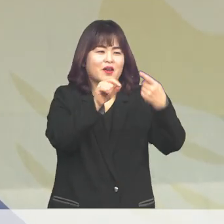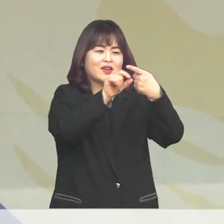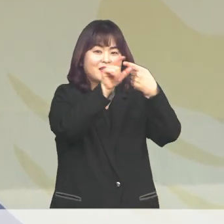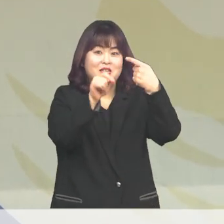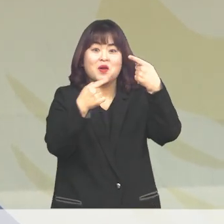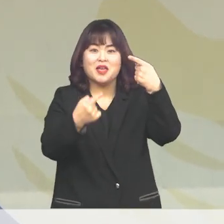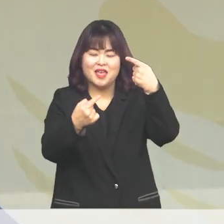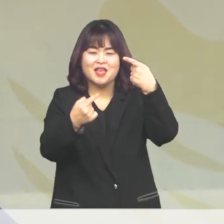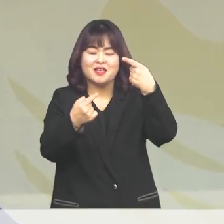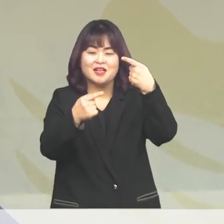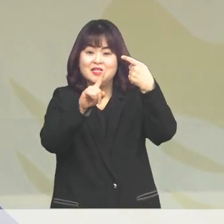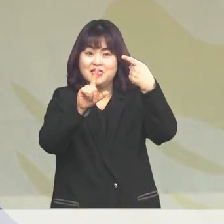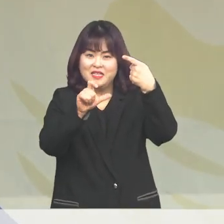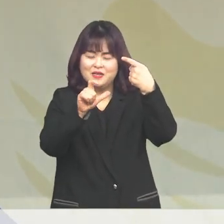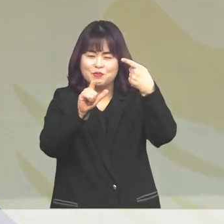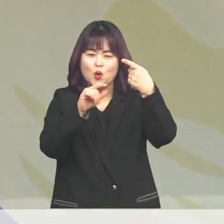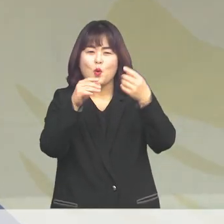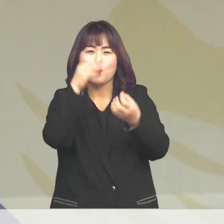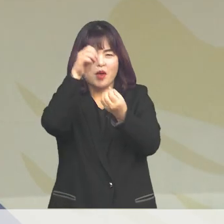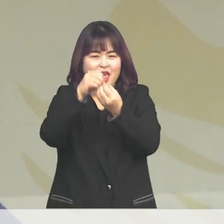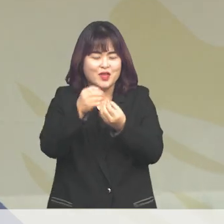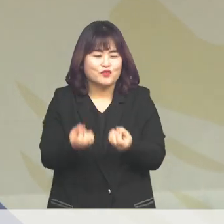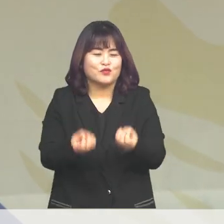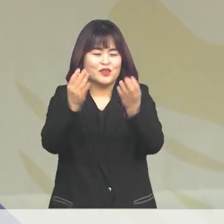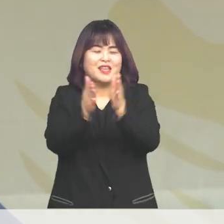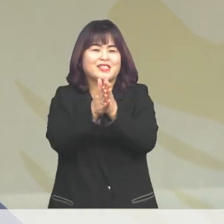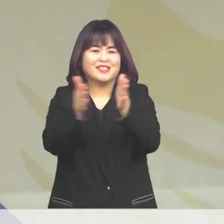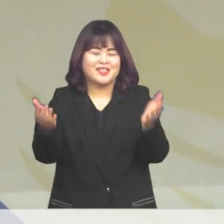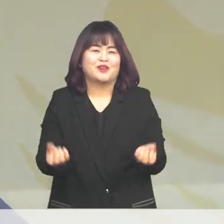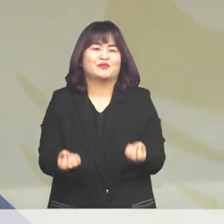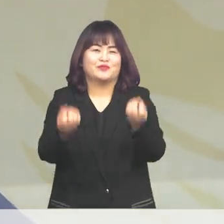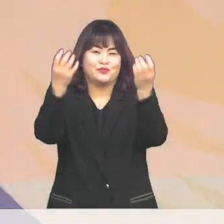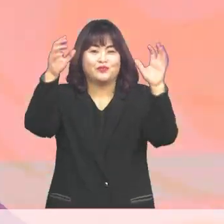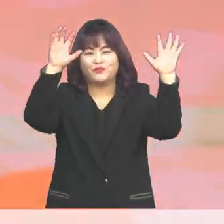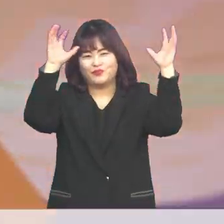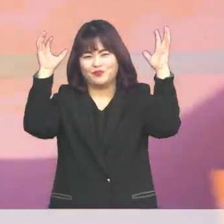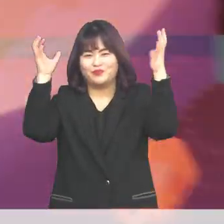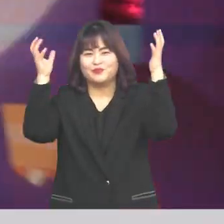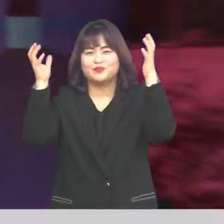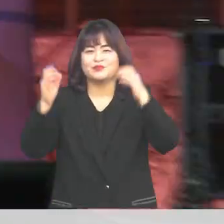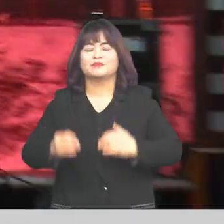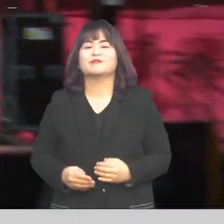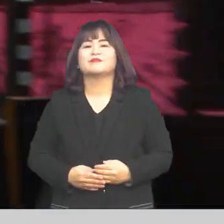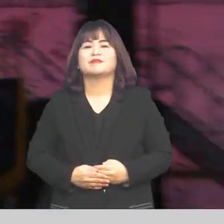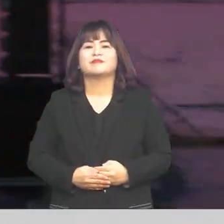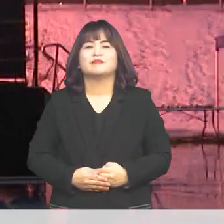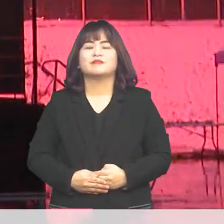대보름 민속 축제를 시작하겠습니다.